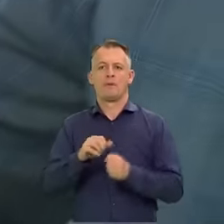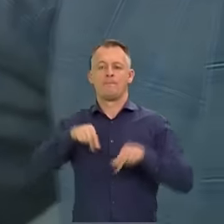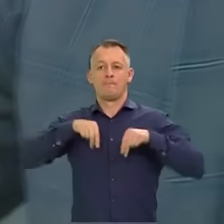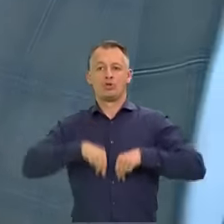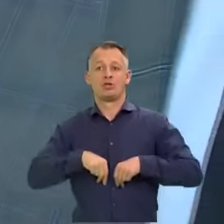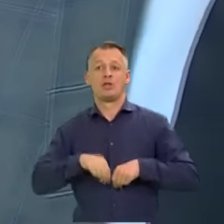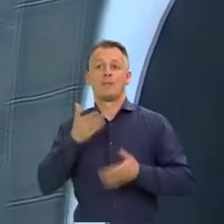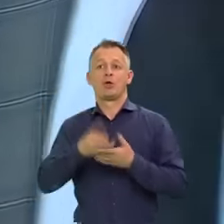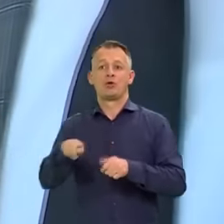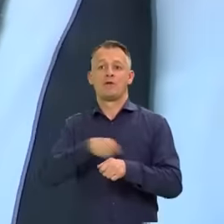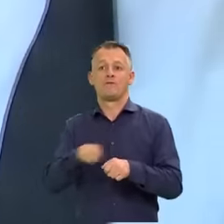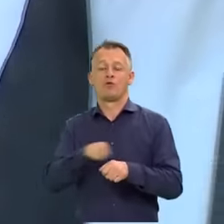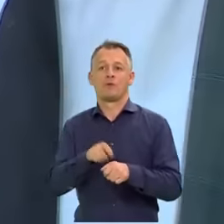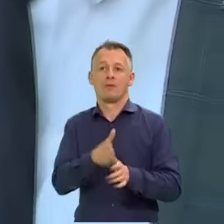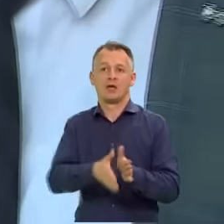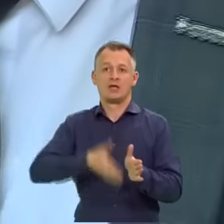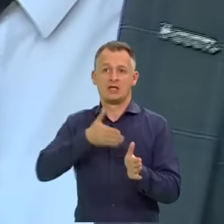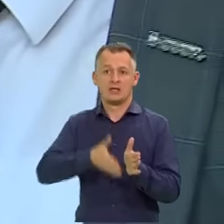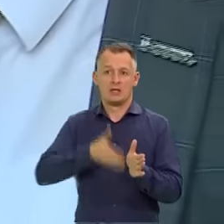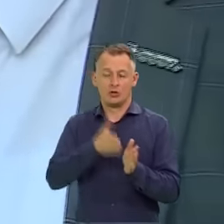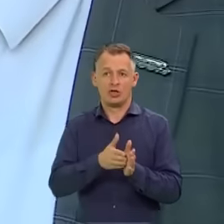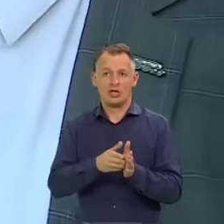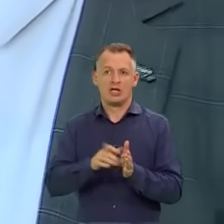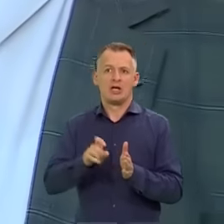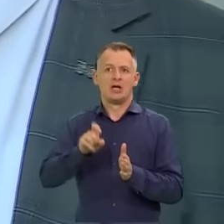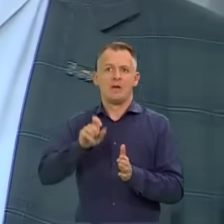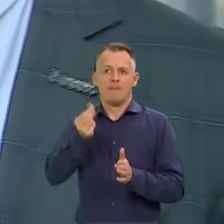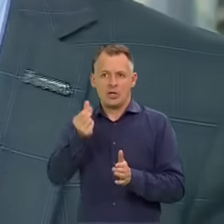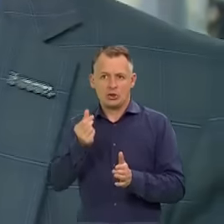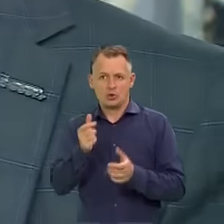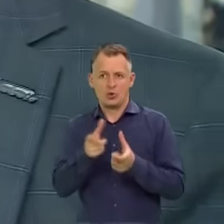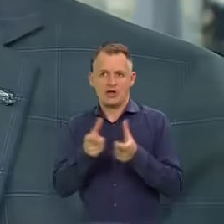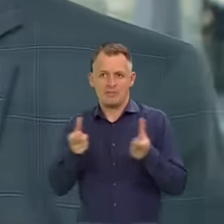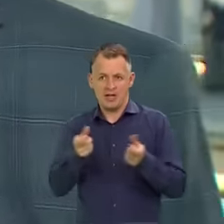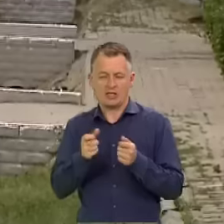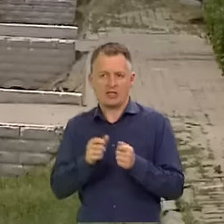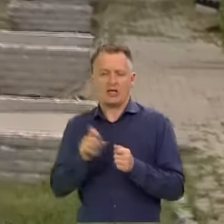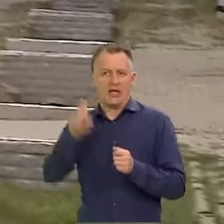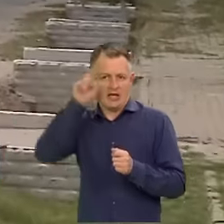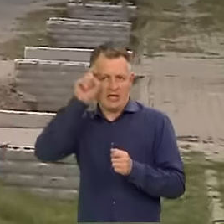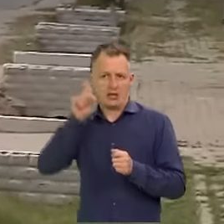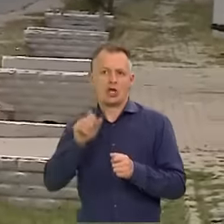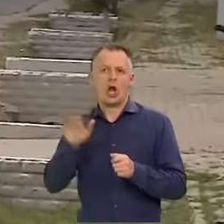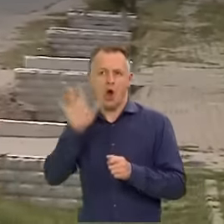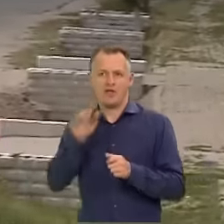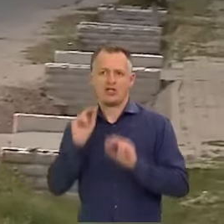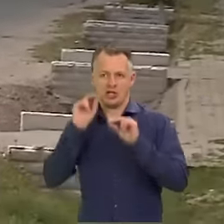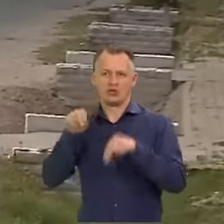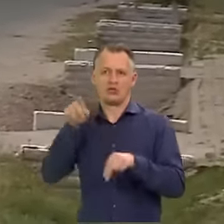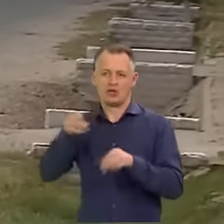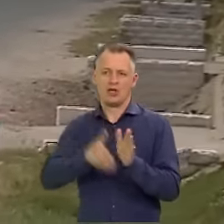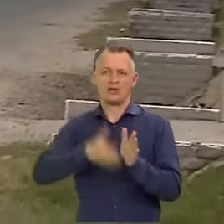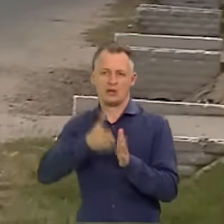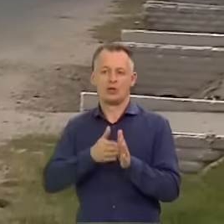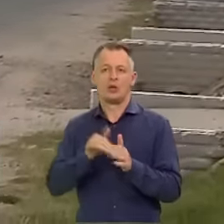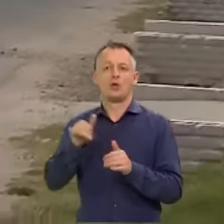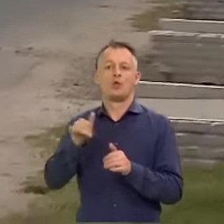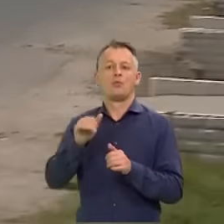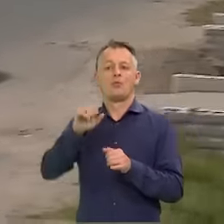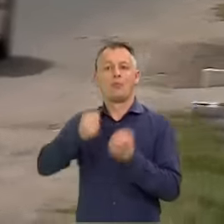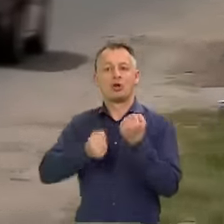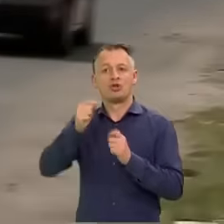Feroviară este convins că tarifele îi vor convinge pe călători să migreze către tren. Cu Maxi Taxi, o călătorie de la București la Comana